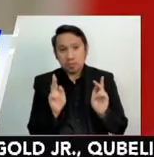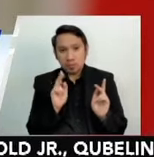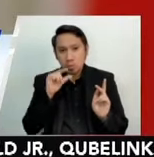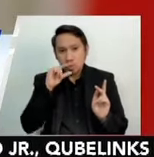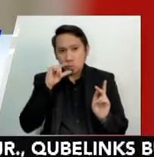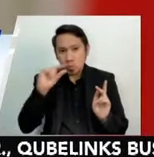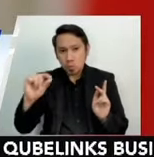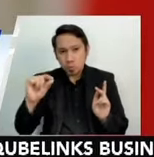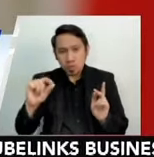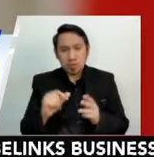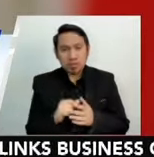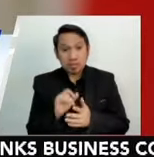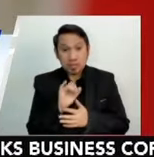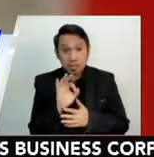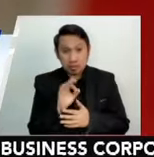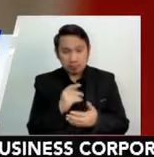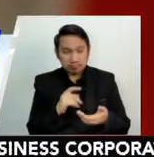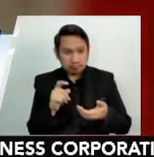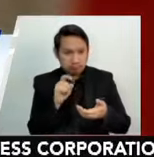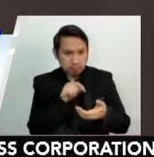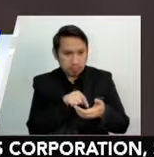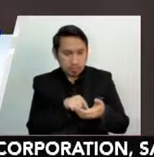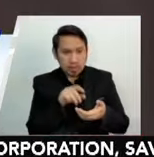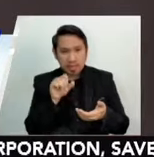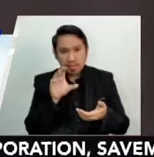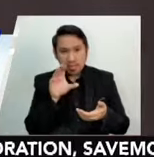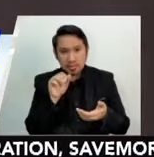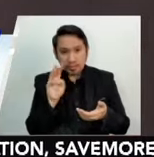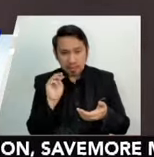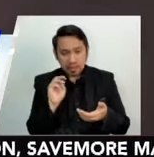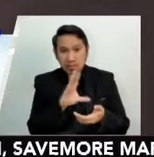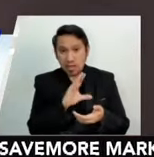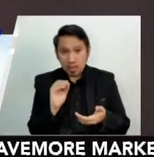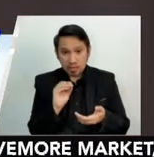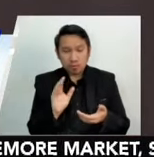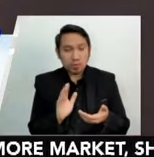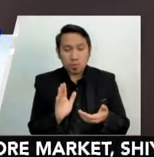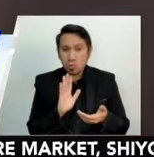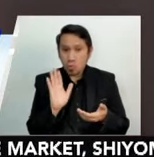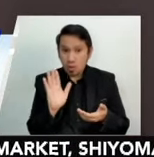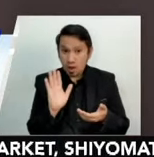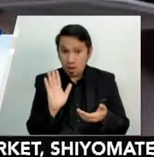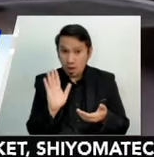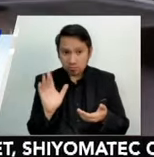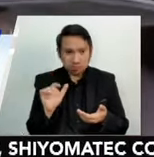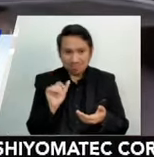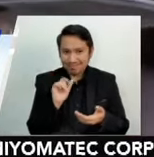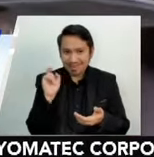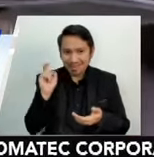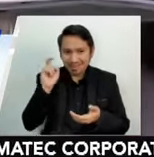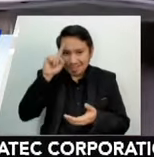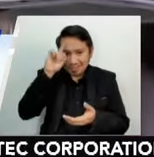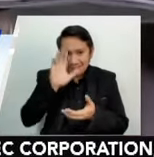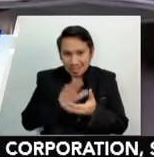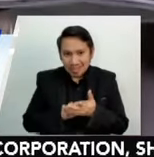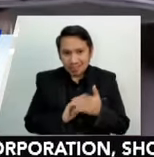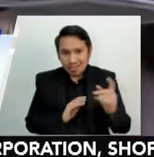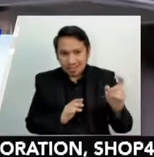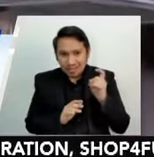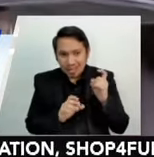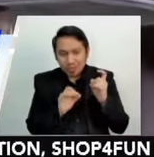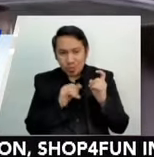division kapag may nakita silang scam. At huwag din siyempre basta-basta maniniwala sa mga text o tawag na